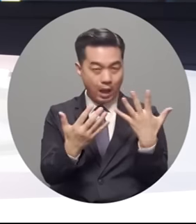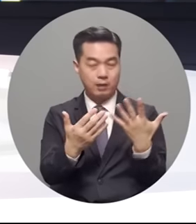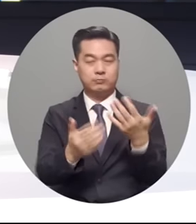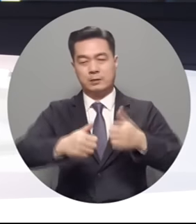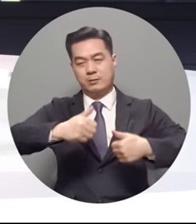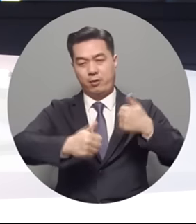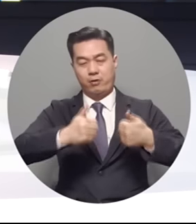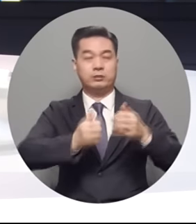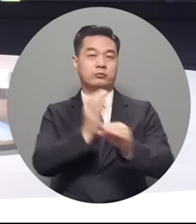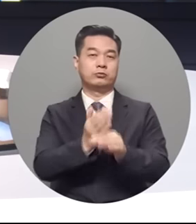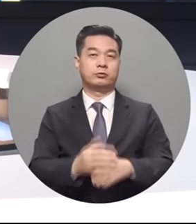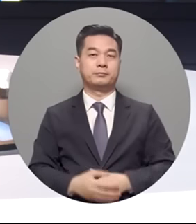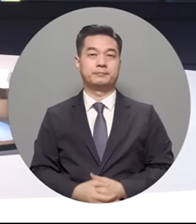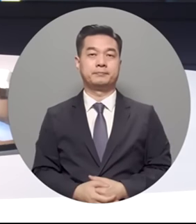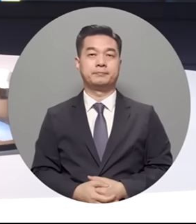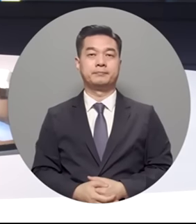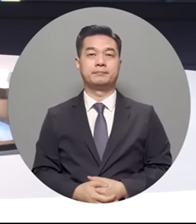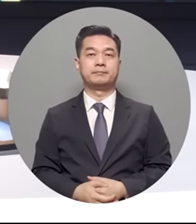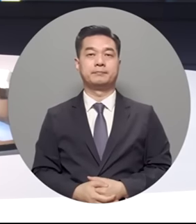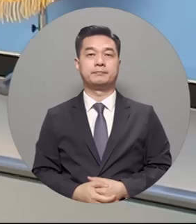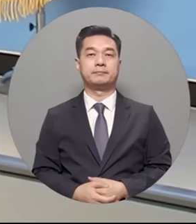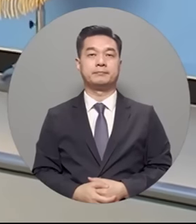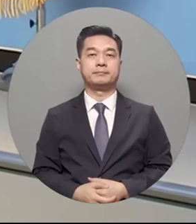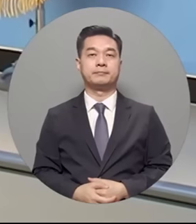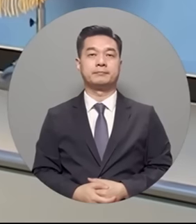벌이고 있습니다. 신재웅 기자입니다.